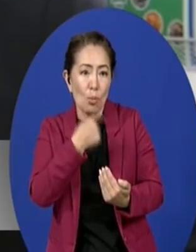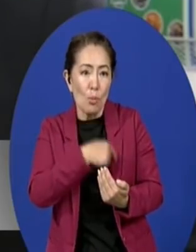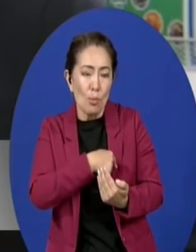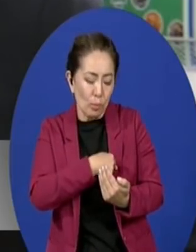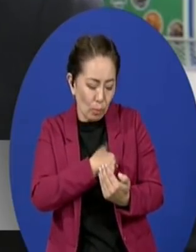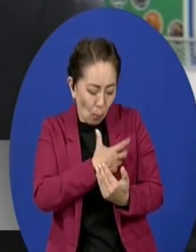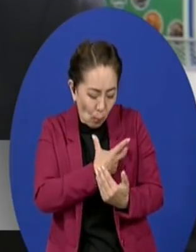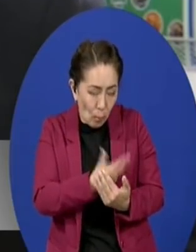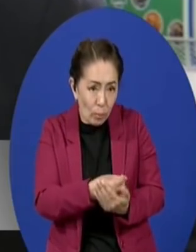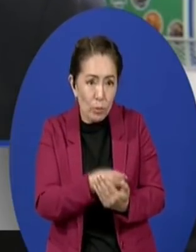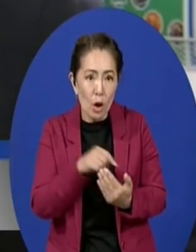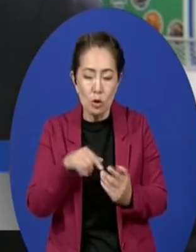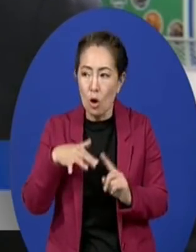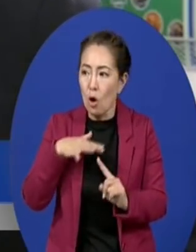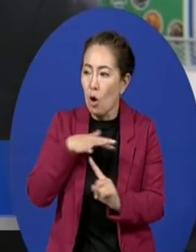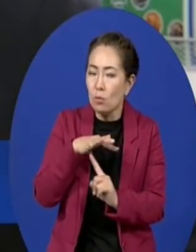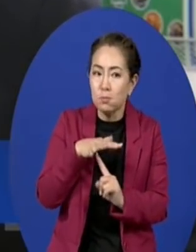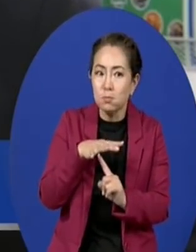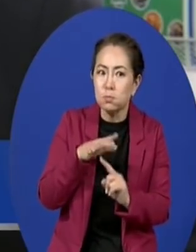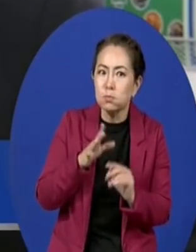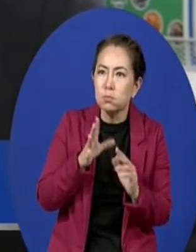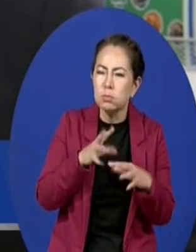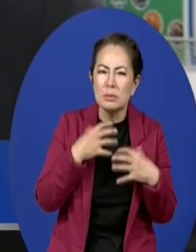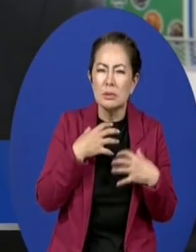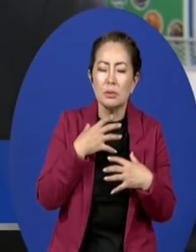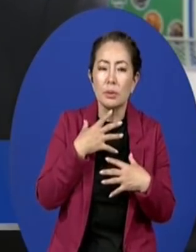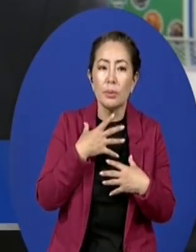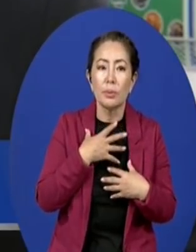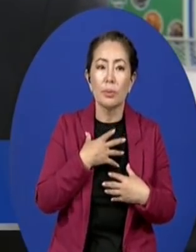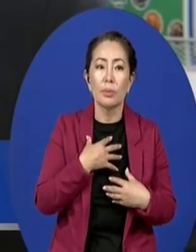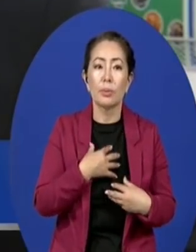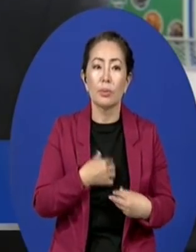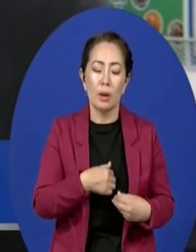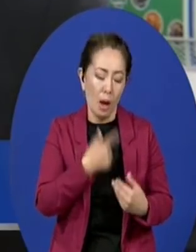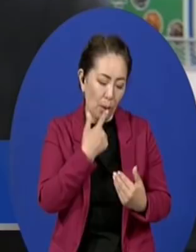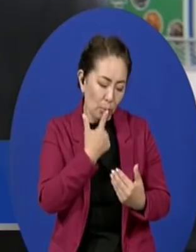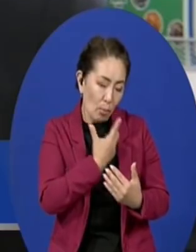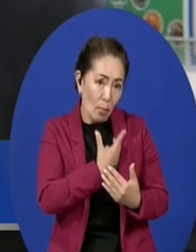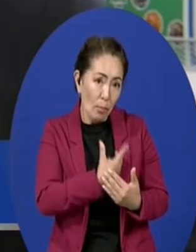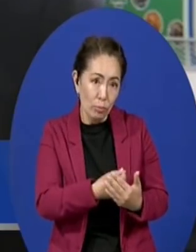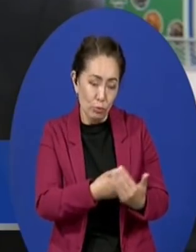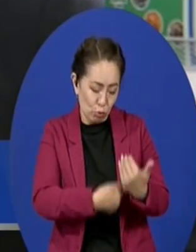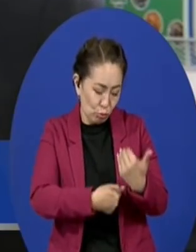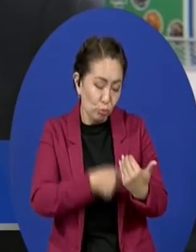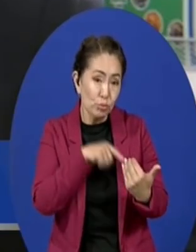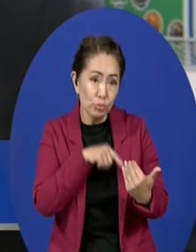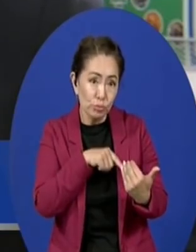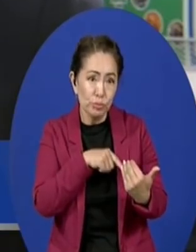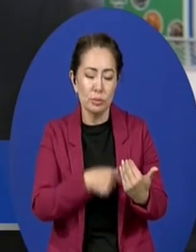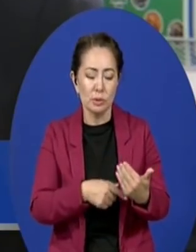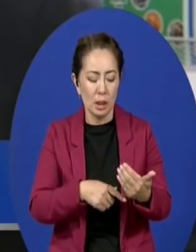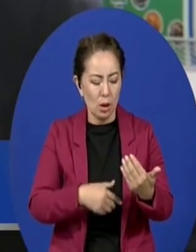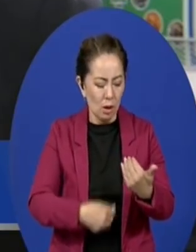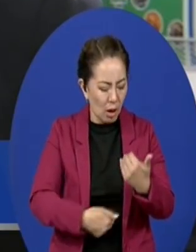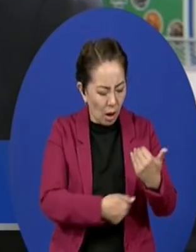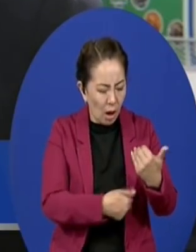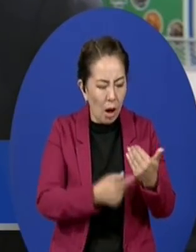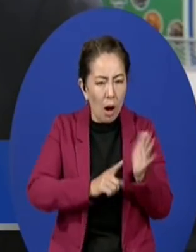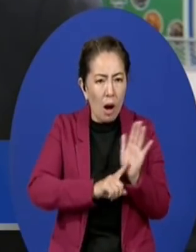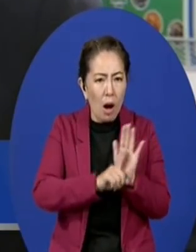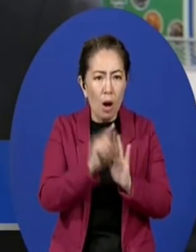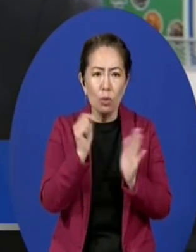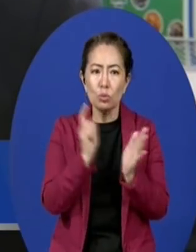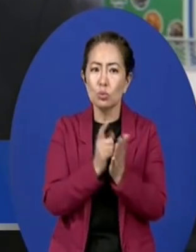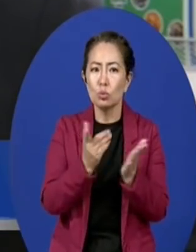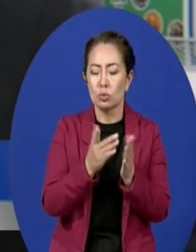амласнараа яг тухайн гадаад орчинд гарч ирж байгаа стрессийг бууруулах тухайн хүүхдийн заа тэгээд анхны ерөөсөө гол чухал нь